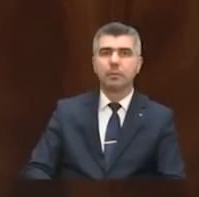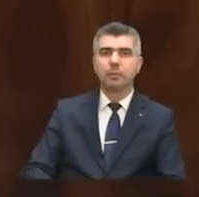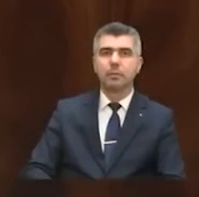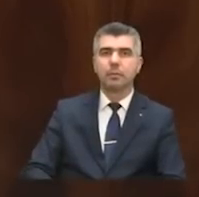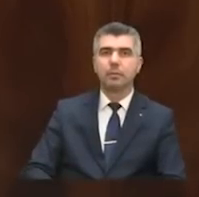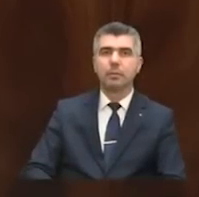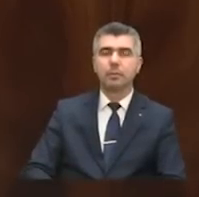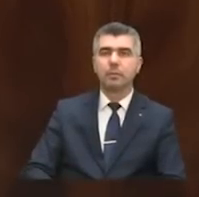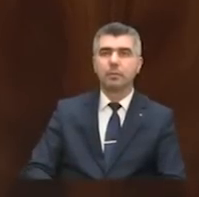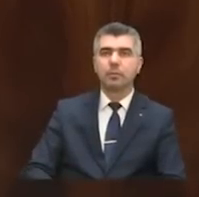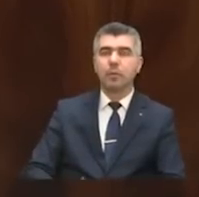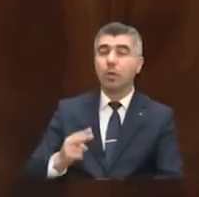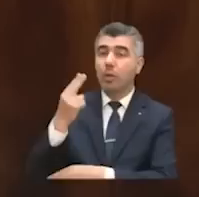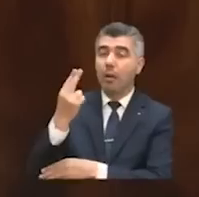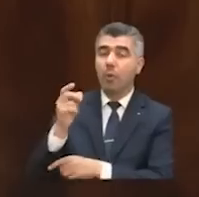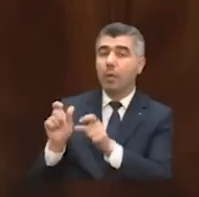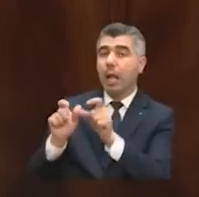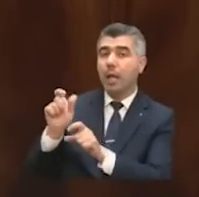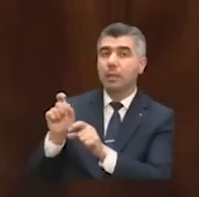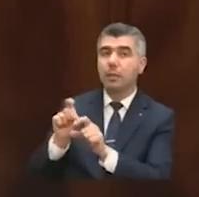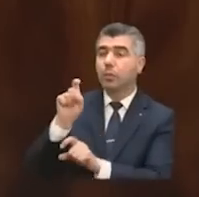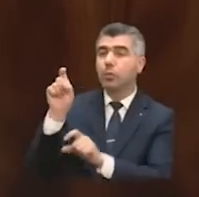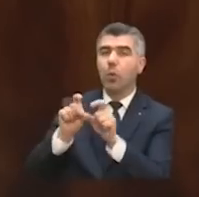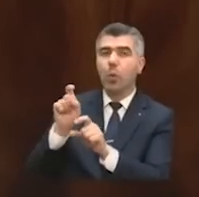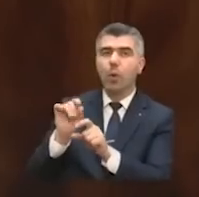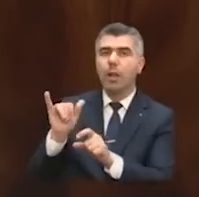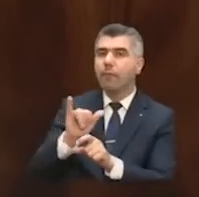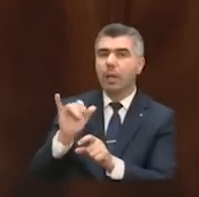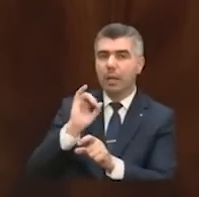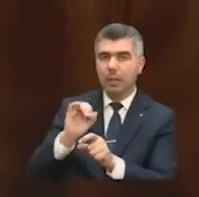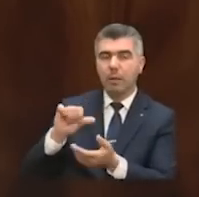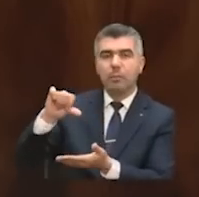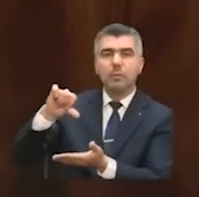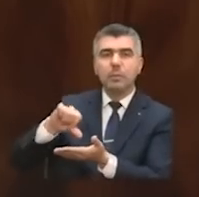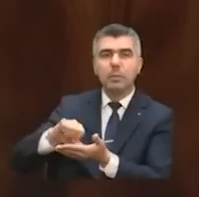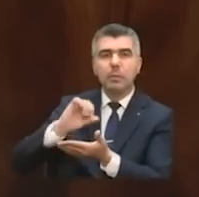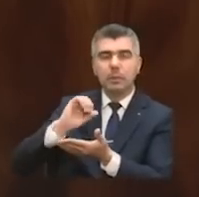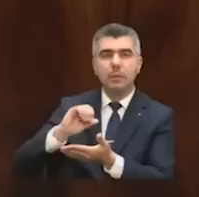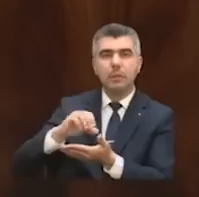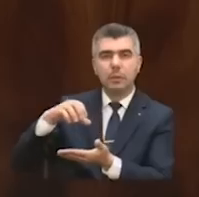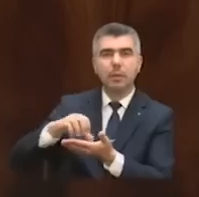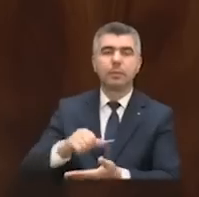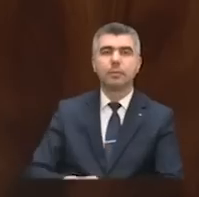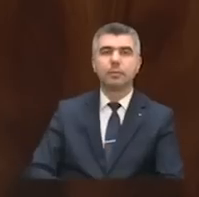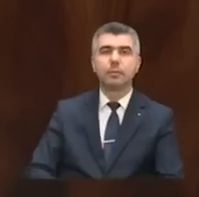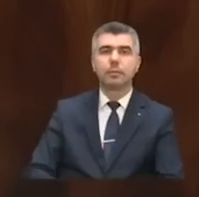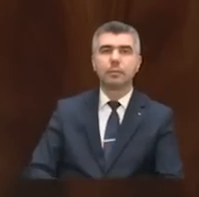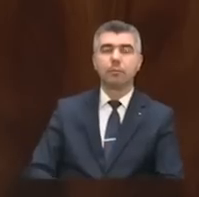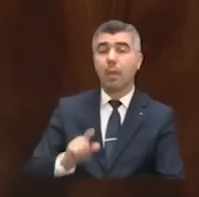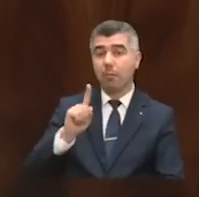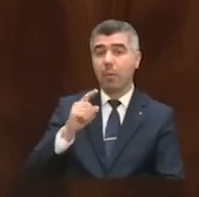أنوية الجامعية. واليوم الناس كيسولوا فينا هي يمكن نواة في الجامعية، لكن الضوء